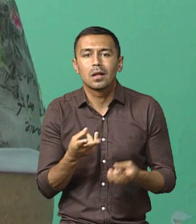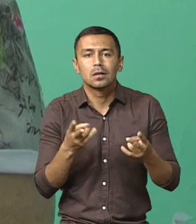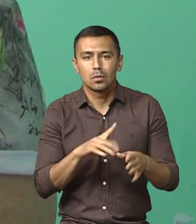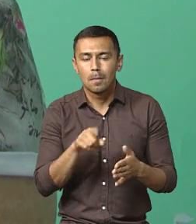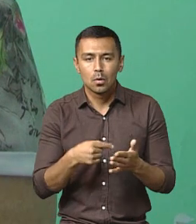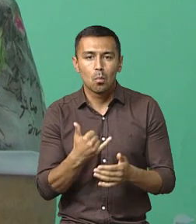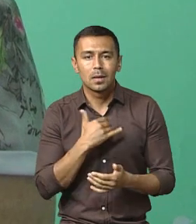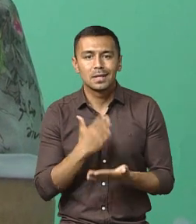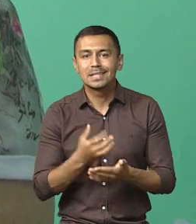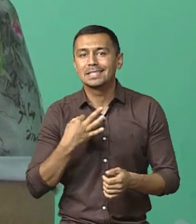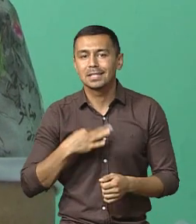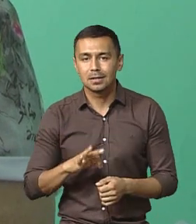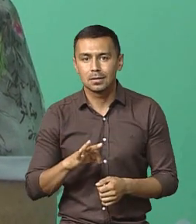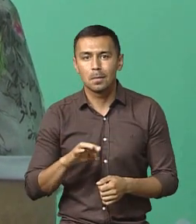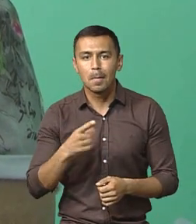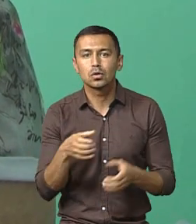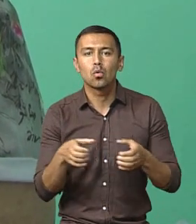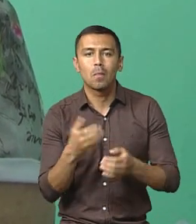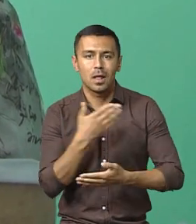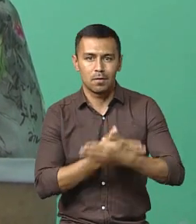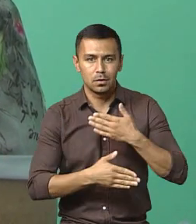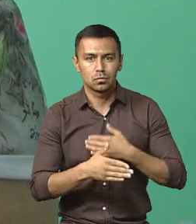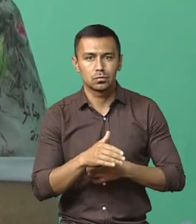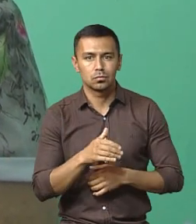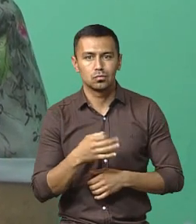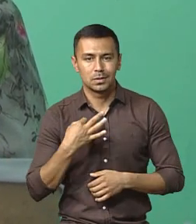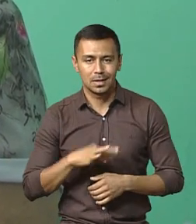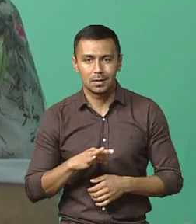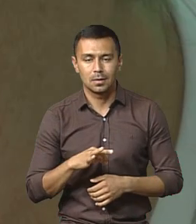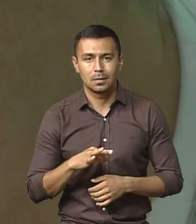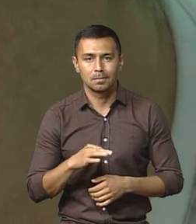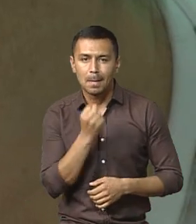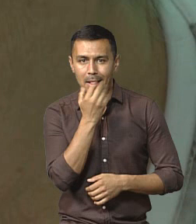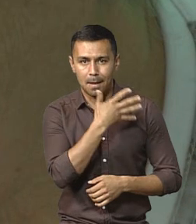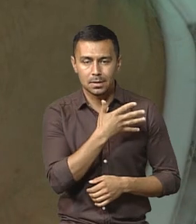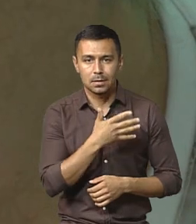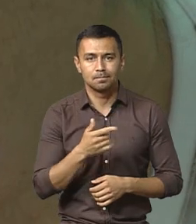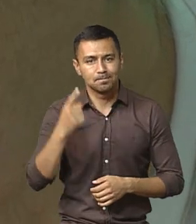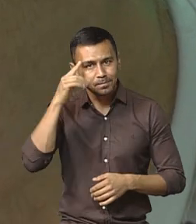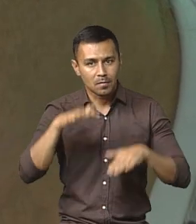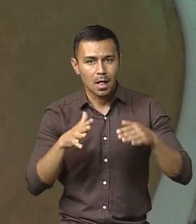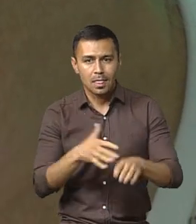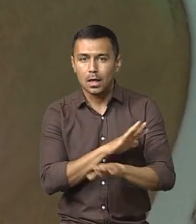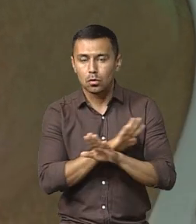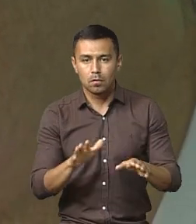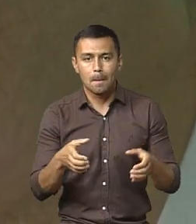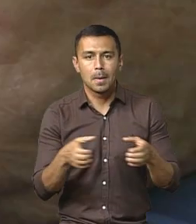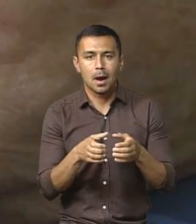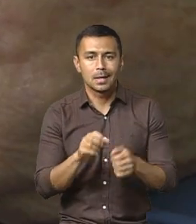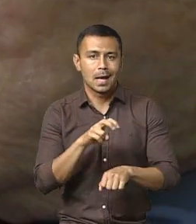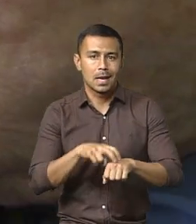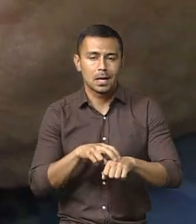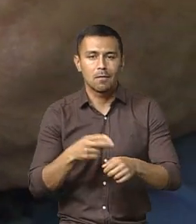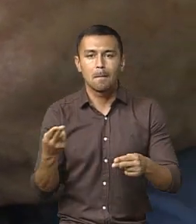У мене син, перша група інвалідності, епілепсія. Вагалася жінка недовго. Бригада лікарів